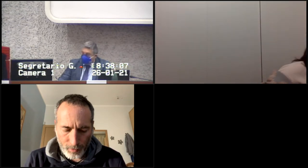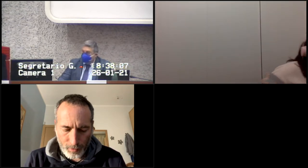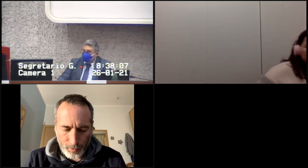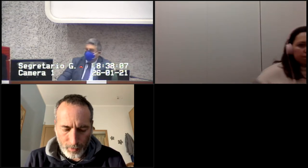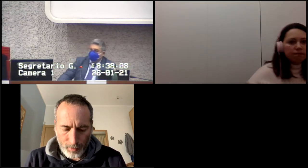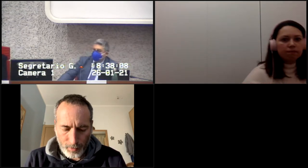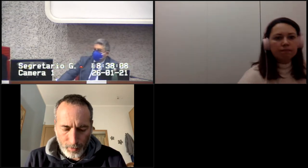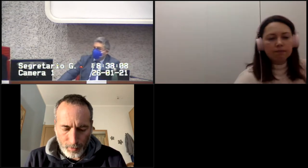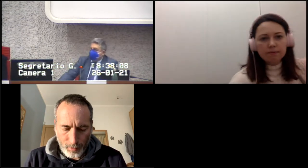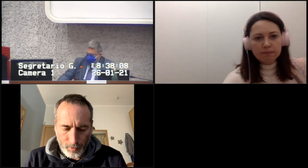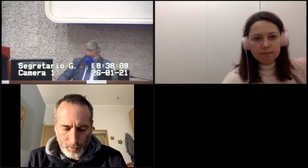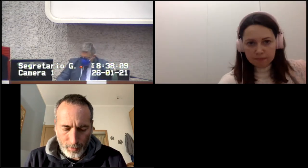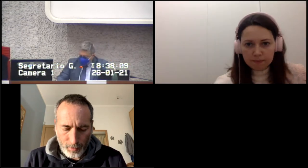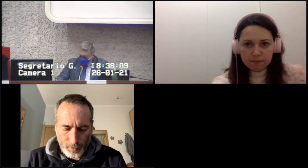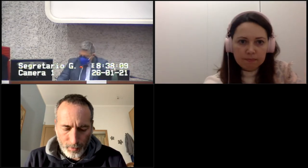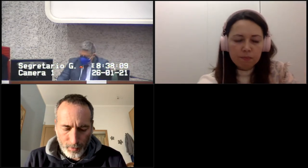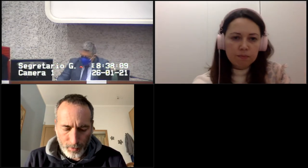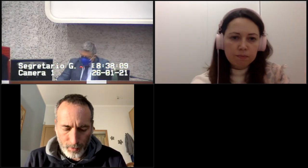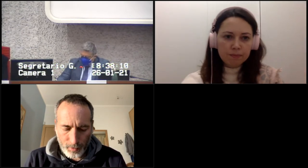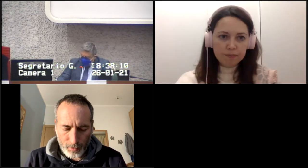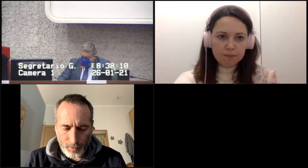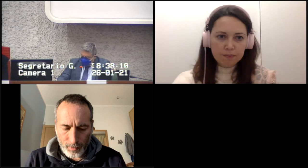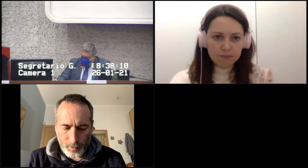Rosa Vittoria,